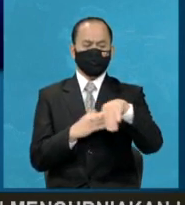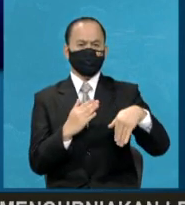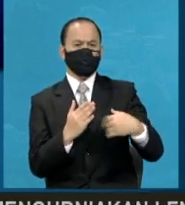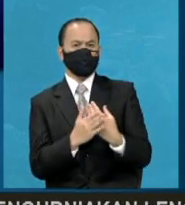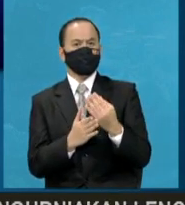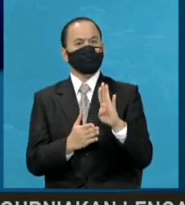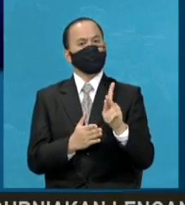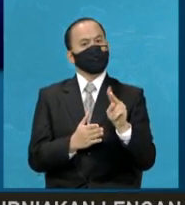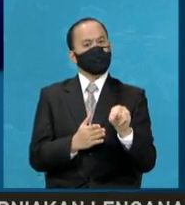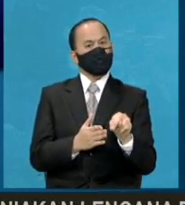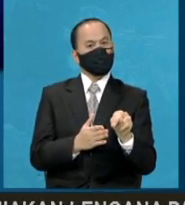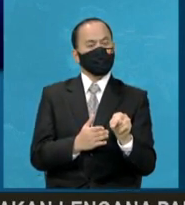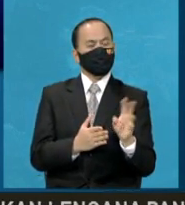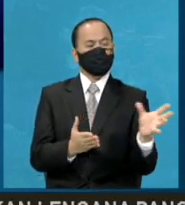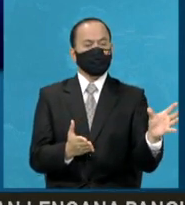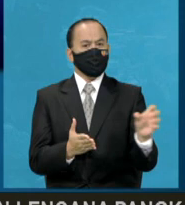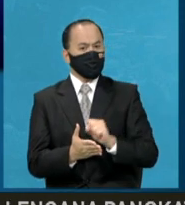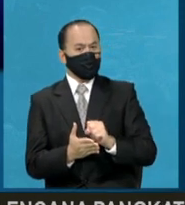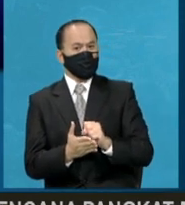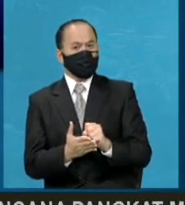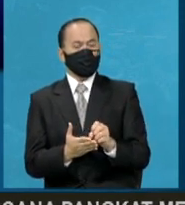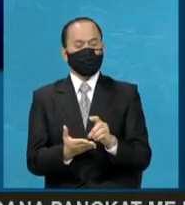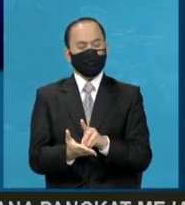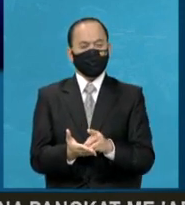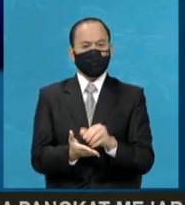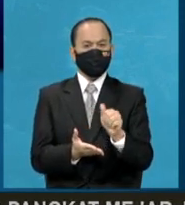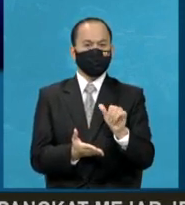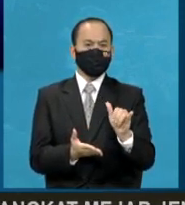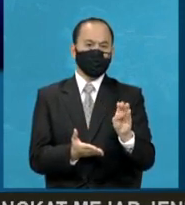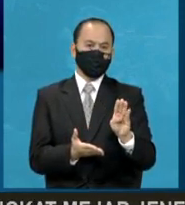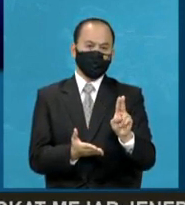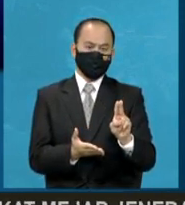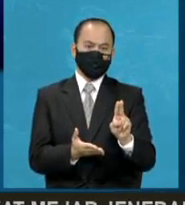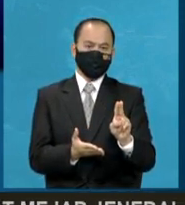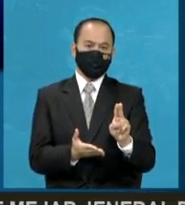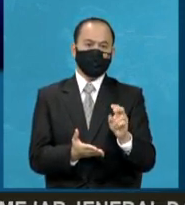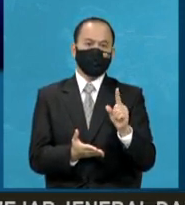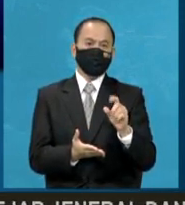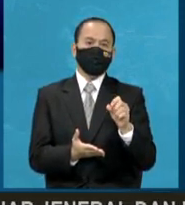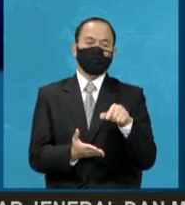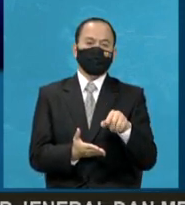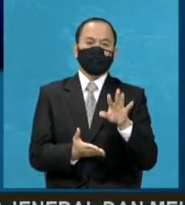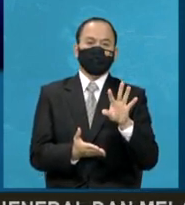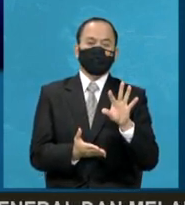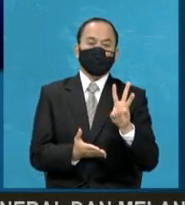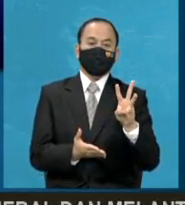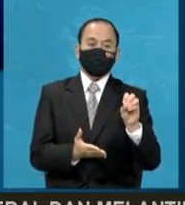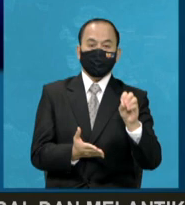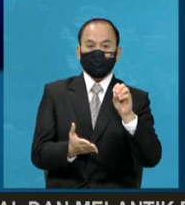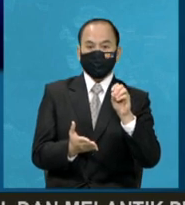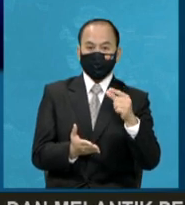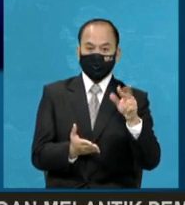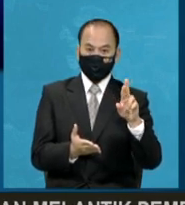bikin telah merampas dadah jenis sabu seberat 110 perpuluhan 60 gram